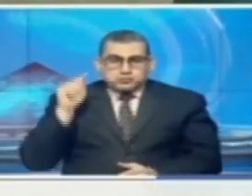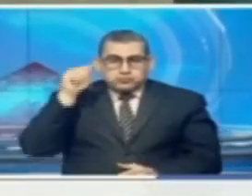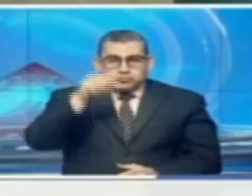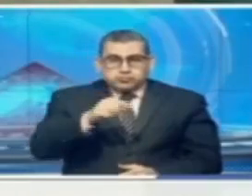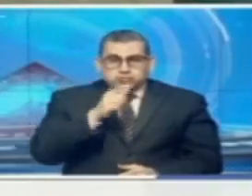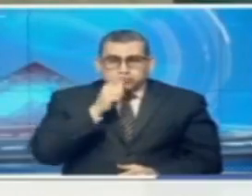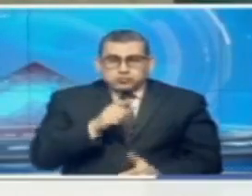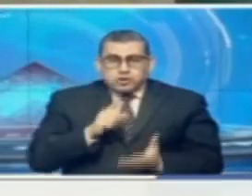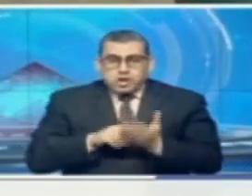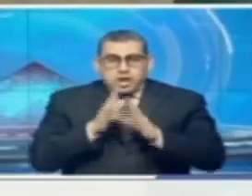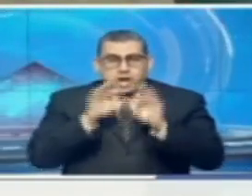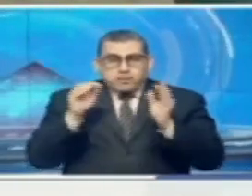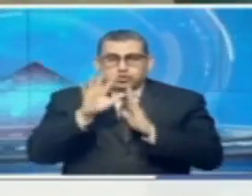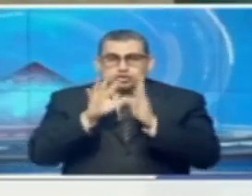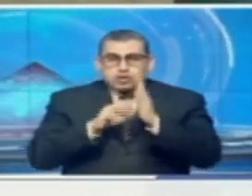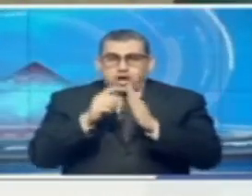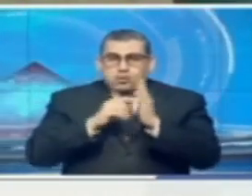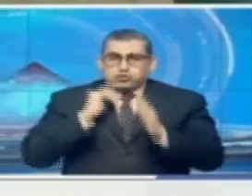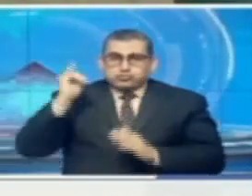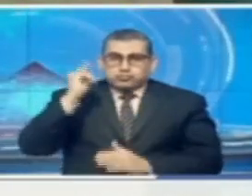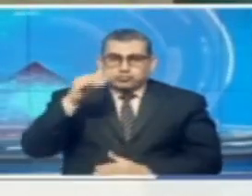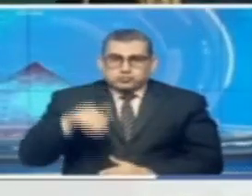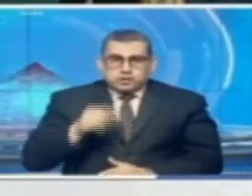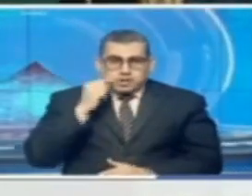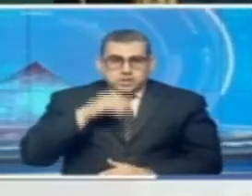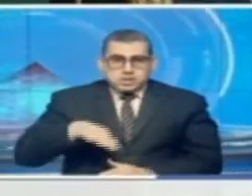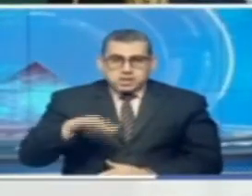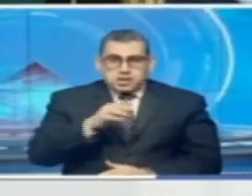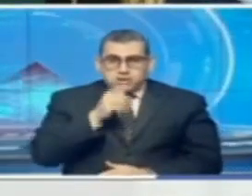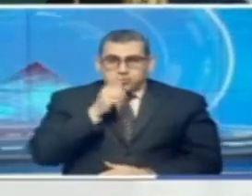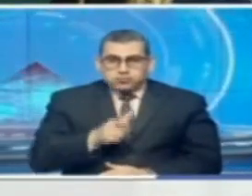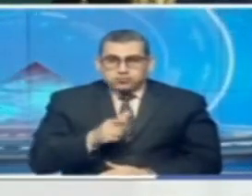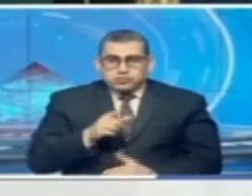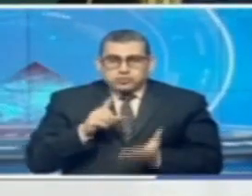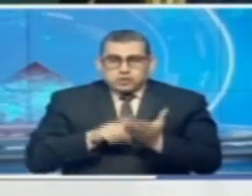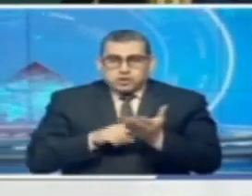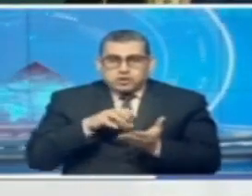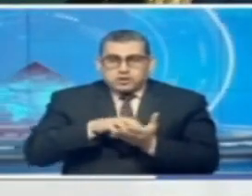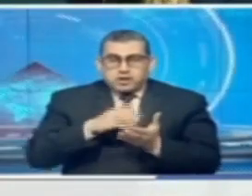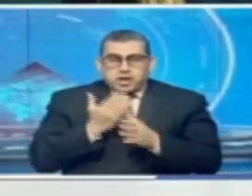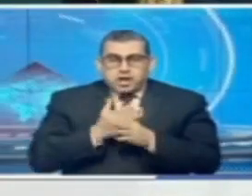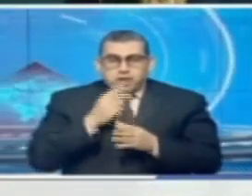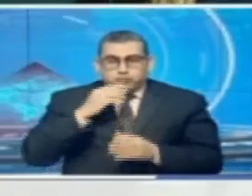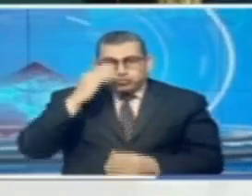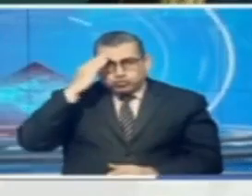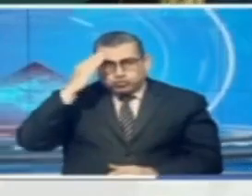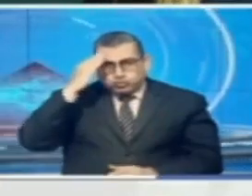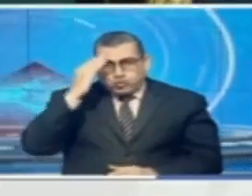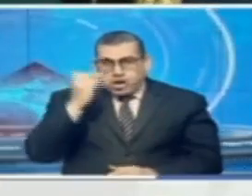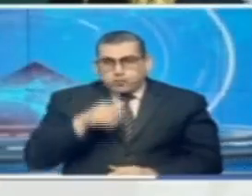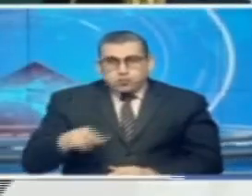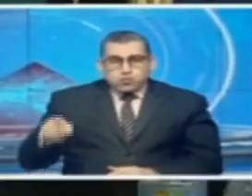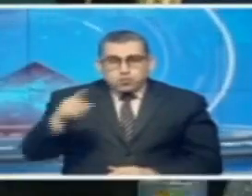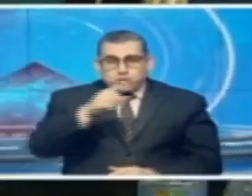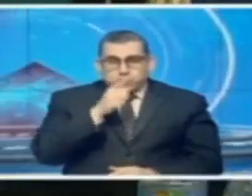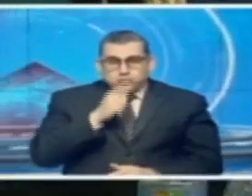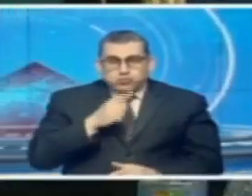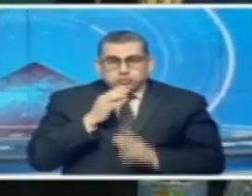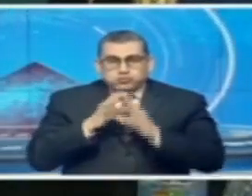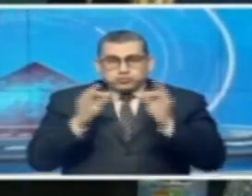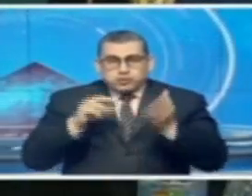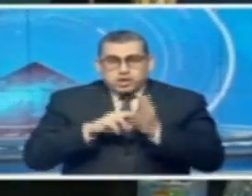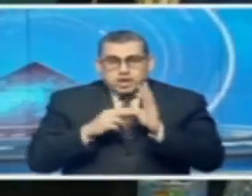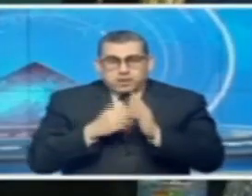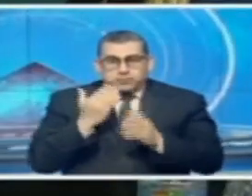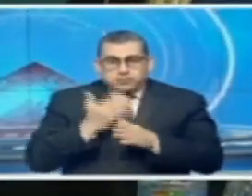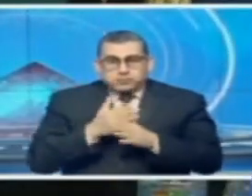احترامها لكافة الشرائع والقيم الإنسانية. تعرب دولة الإمارات عن عميق شكرها للدول العربية التي تضامنت مع